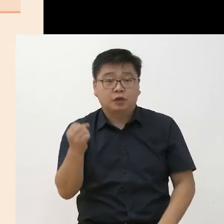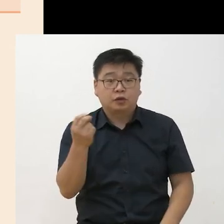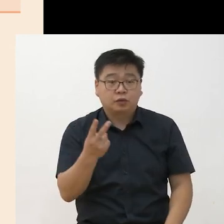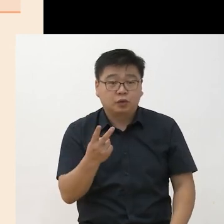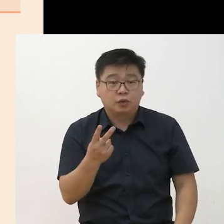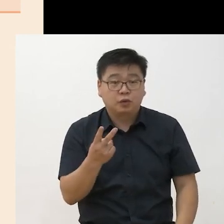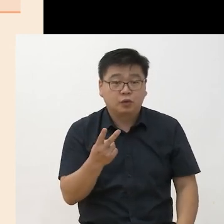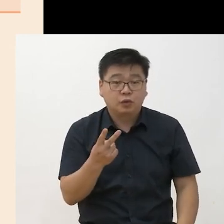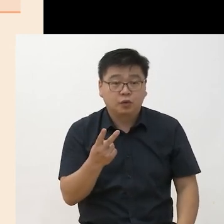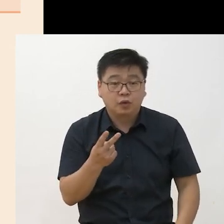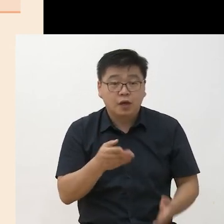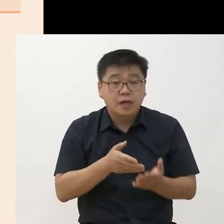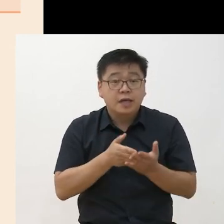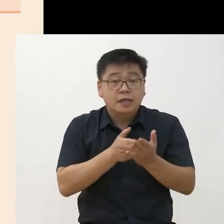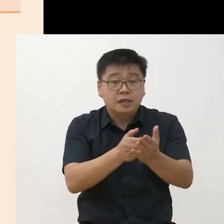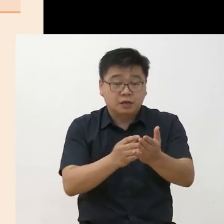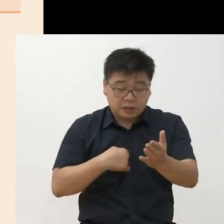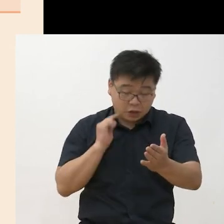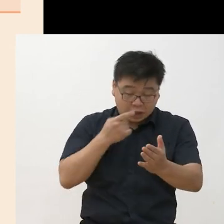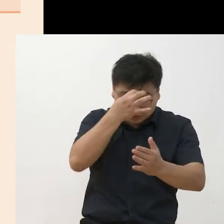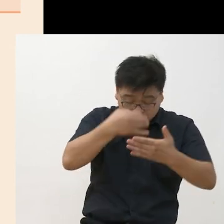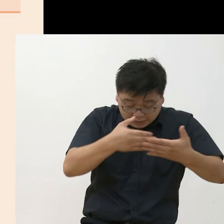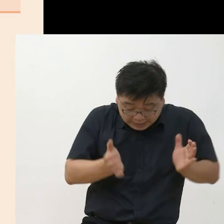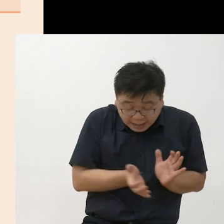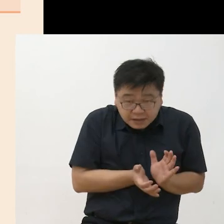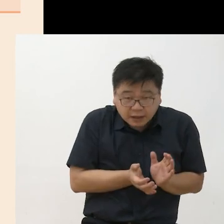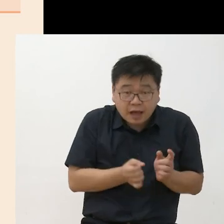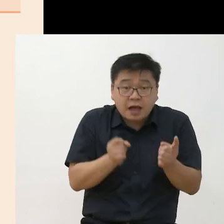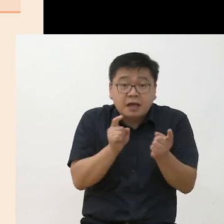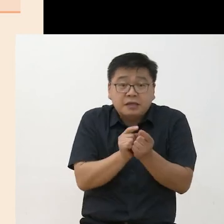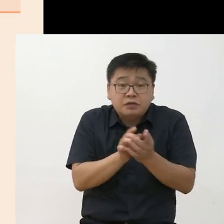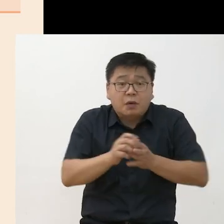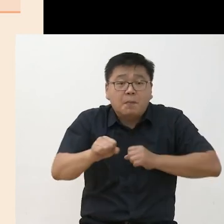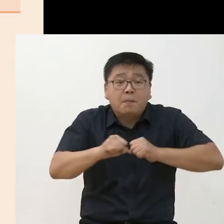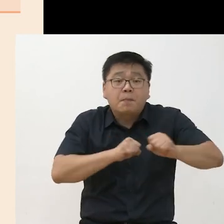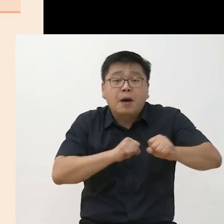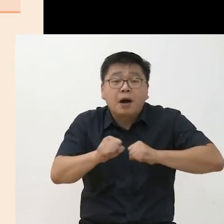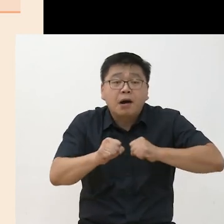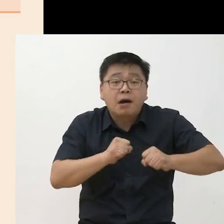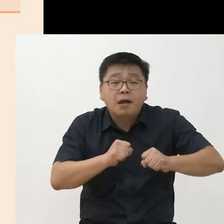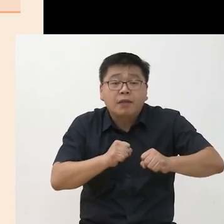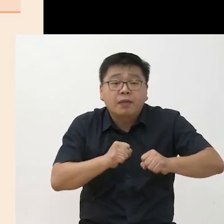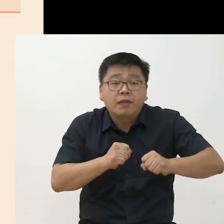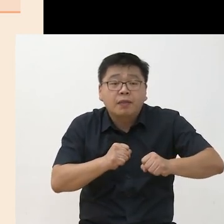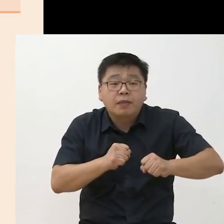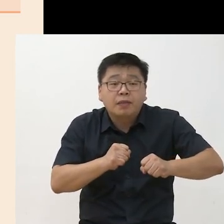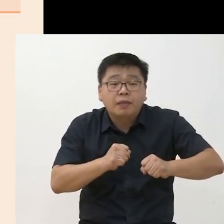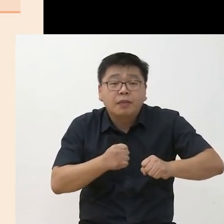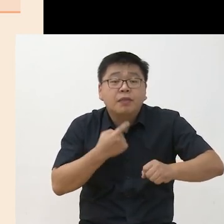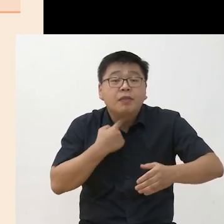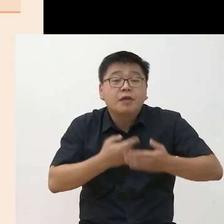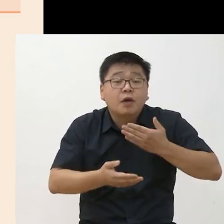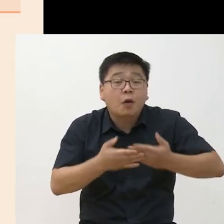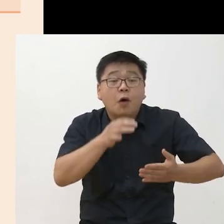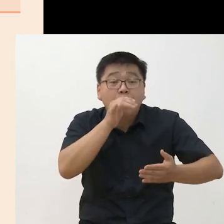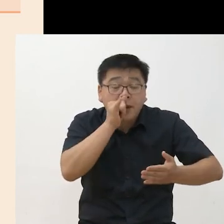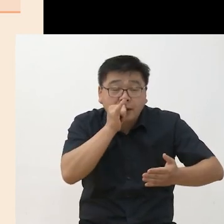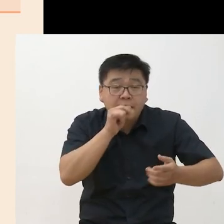가급적 신청 단체가 직접 수행하는 이제 그러한 단체를 우선 선정을 합니다.